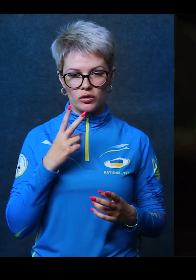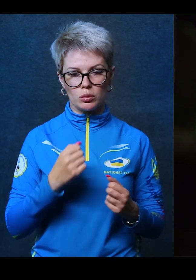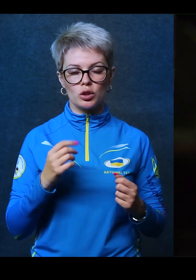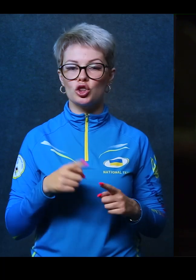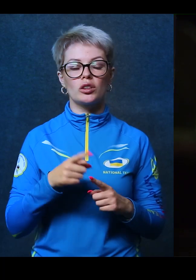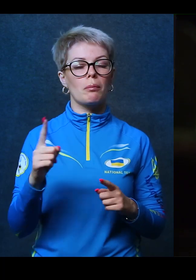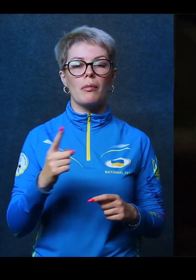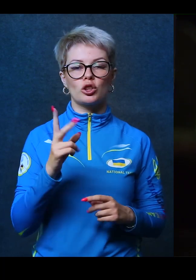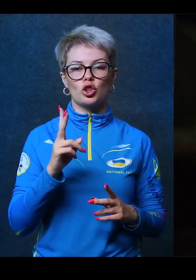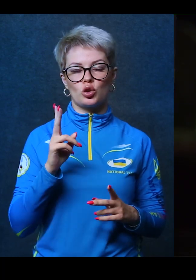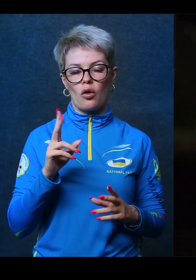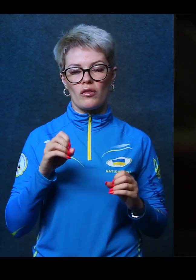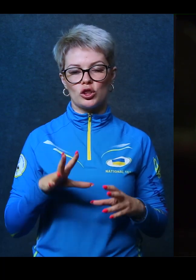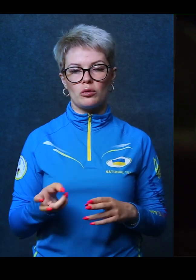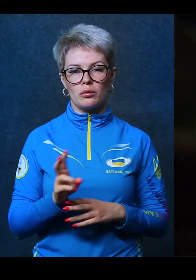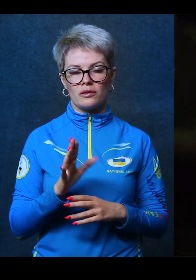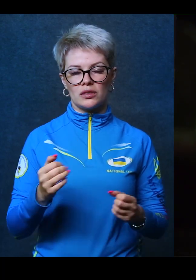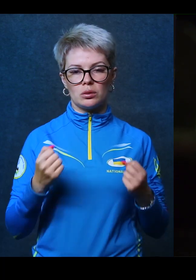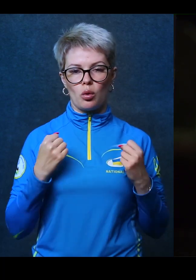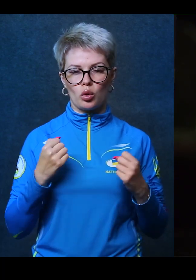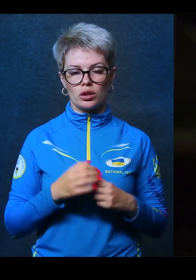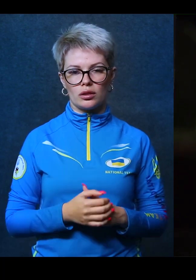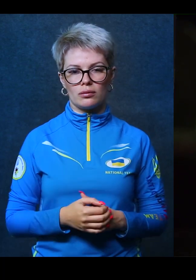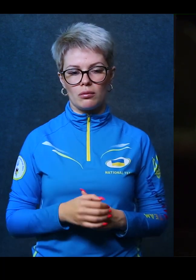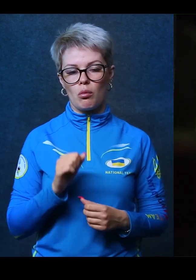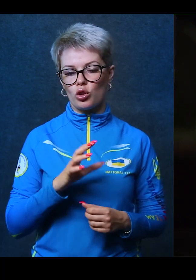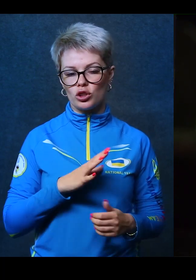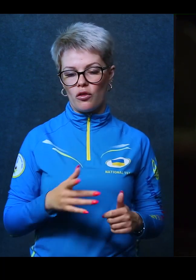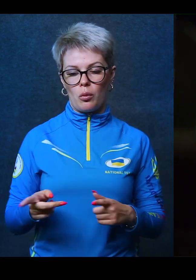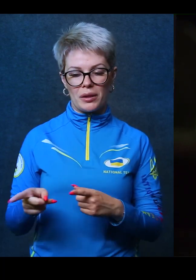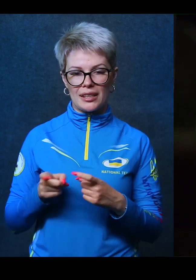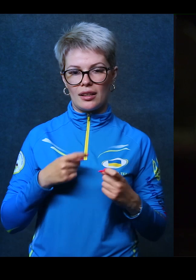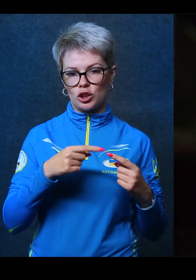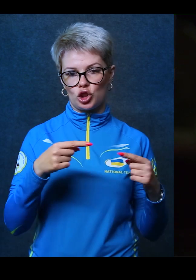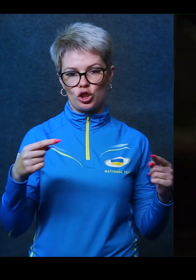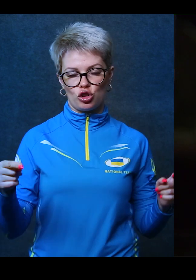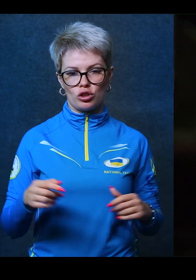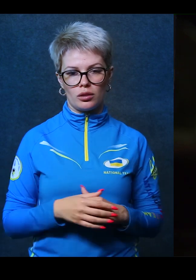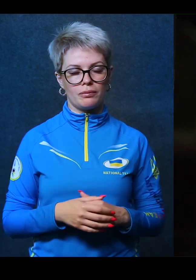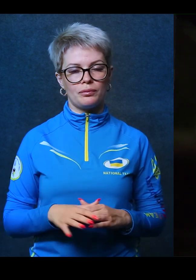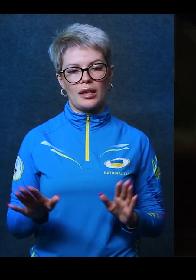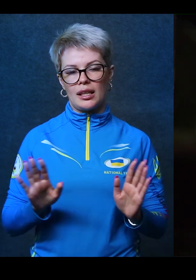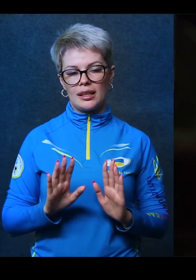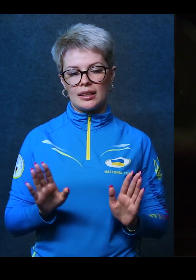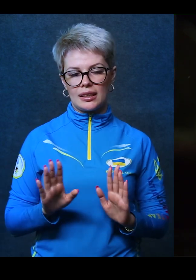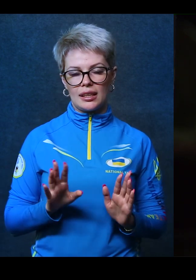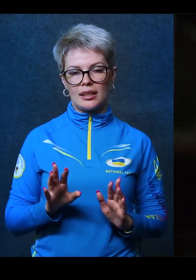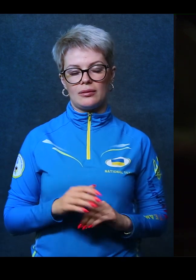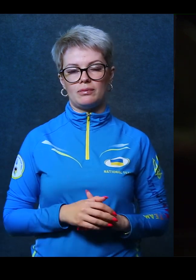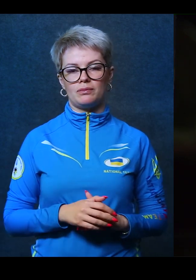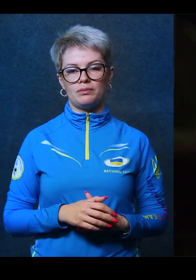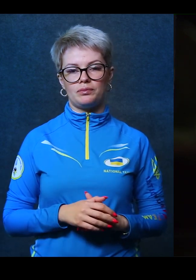ти перший, хто ось вирішив піти в спорт? Можливо, підтягнеш і інших? Ні,